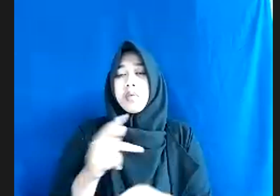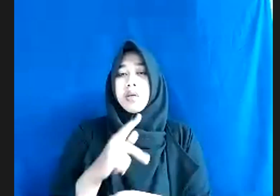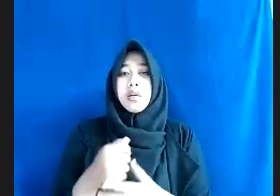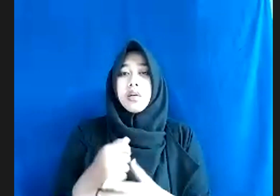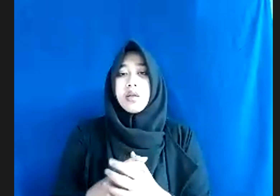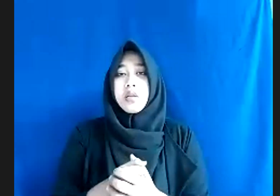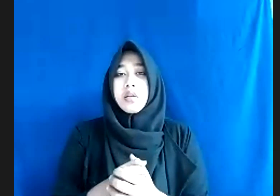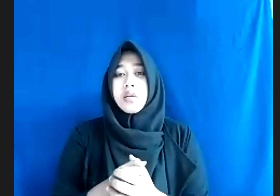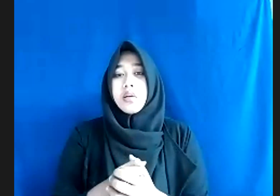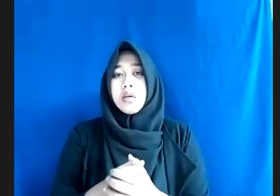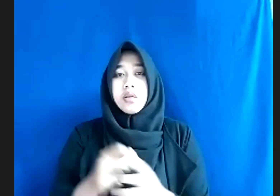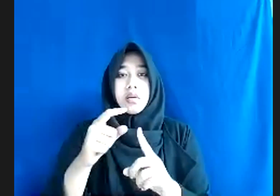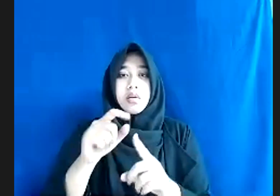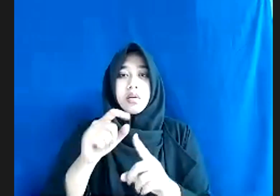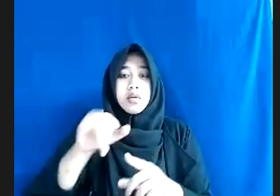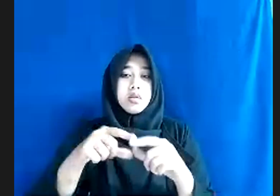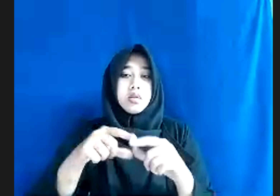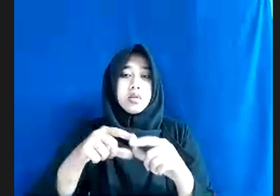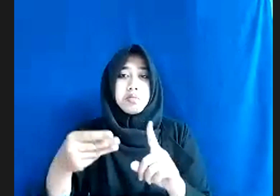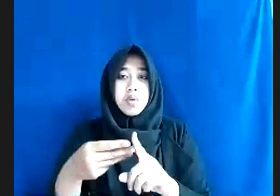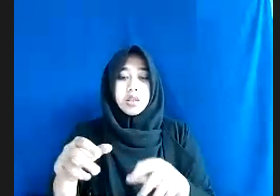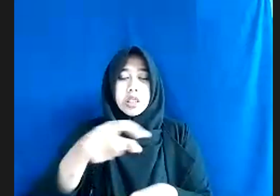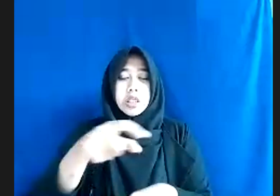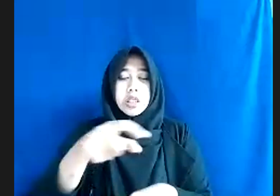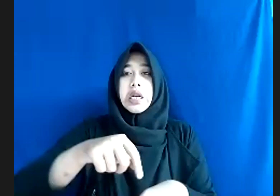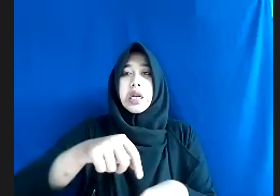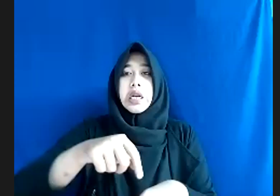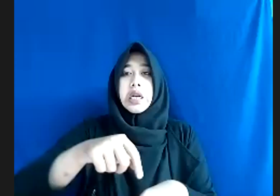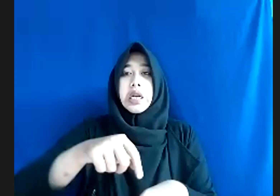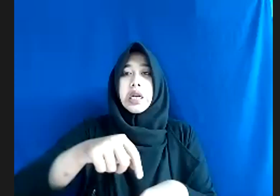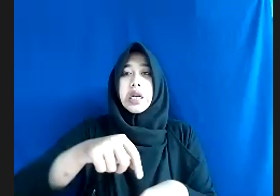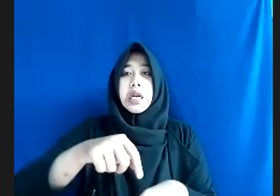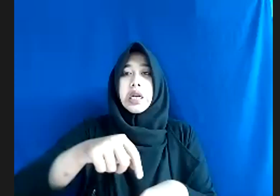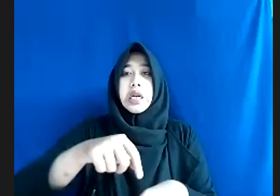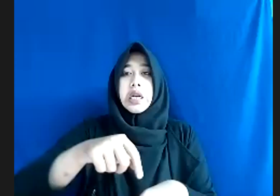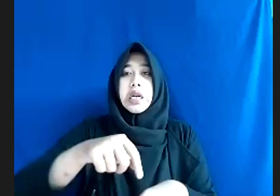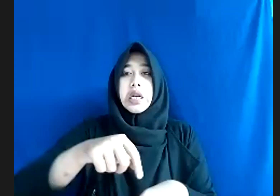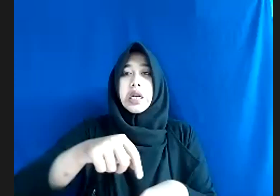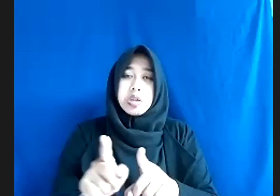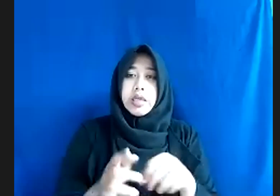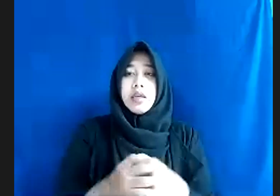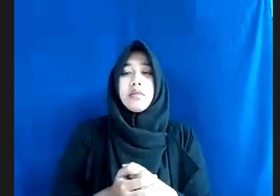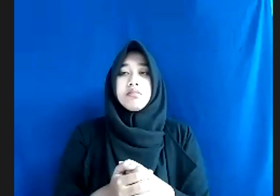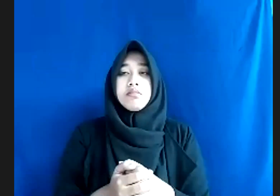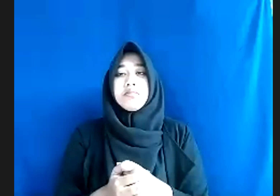selalu tetap bersaing dengan internasional. Mungkin itu saja yang bisa saya sampaikan. Terima kasih.